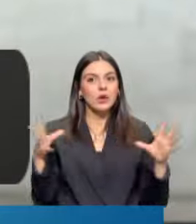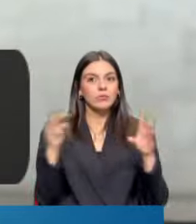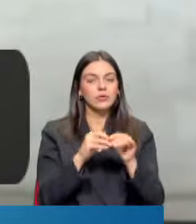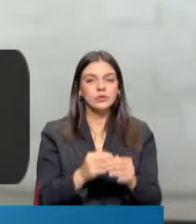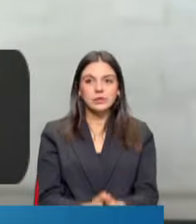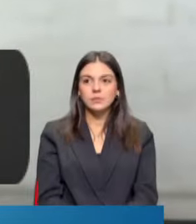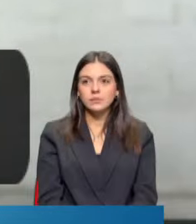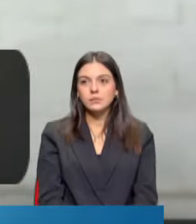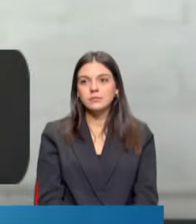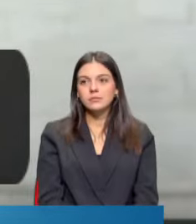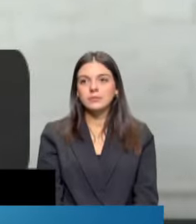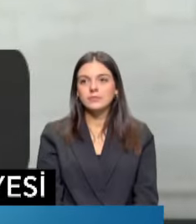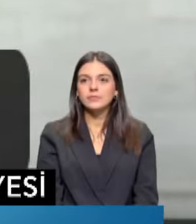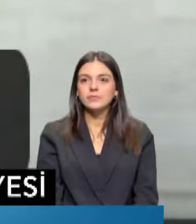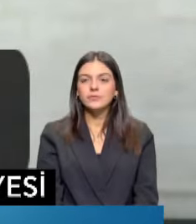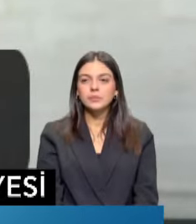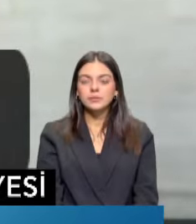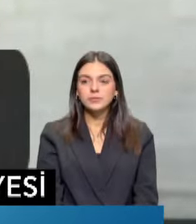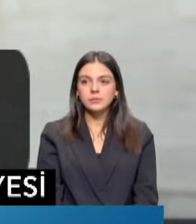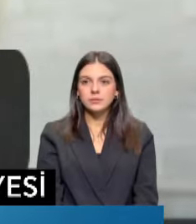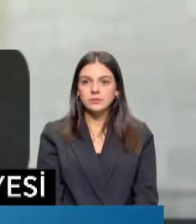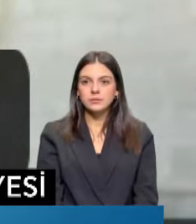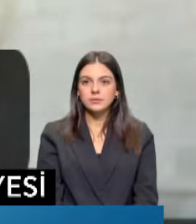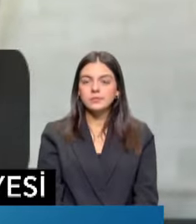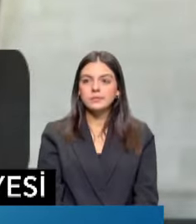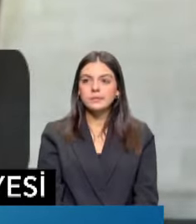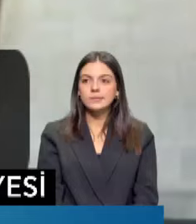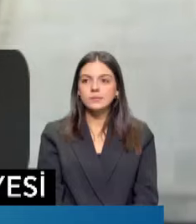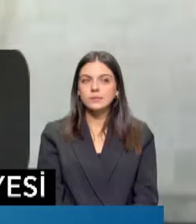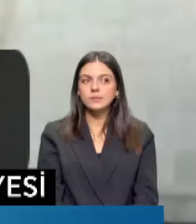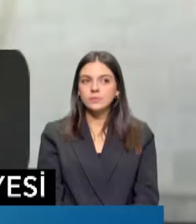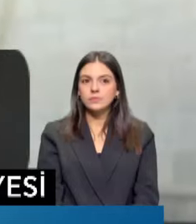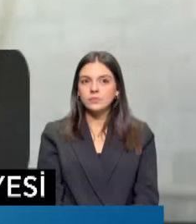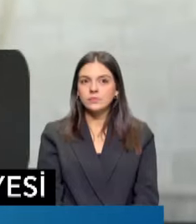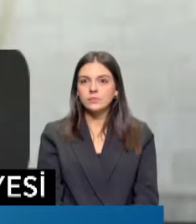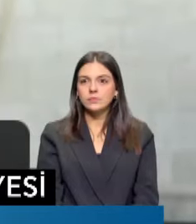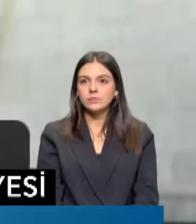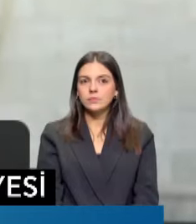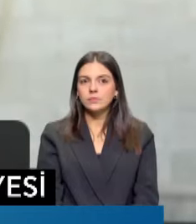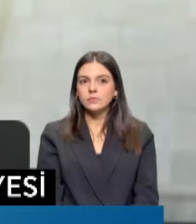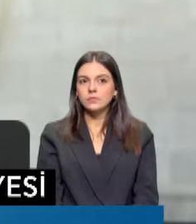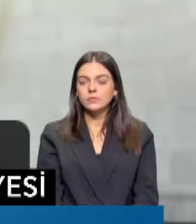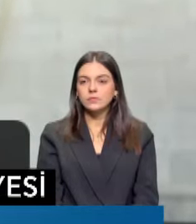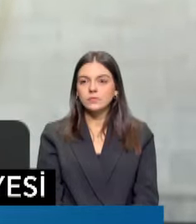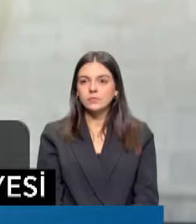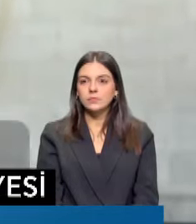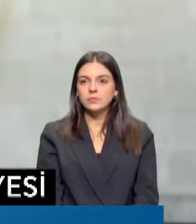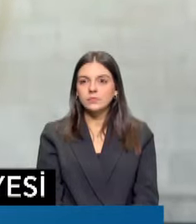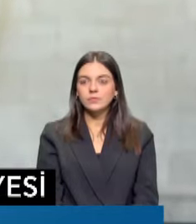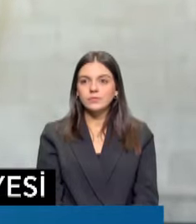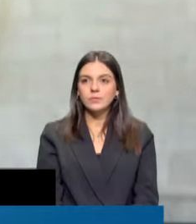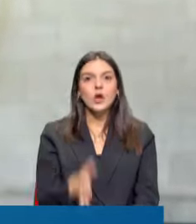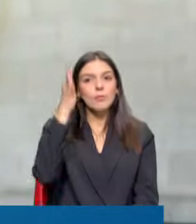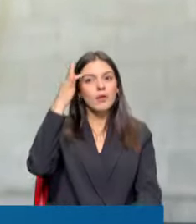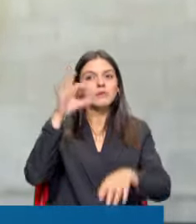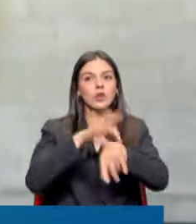Thales yerli. Bizim yerimizden. Bizim topraklarımızda. Burada doğmuş, burada büyümüş Anadolu hepimizden daha iyi biliyor.